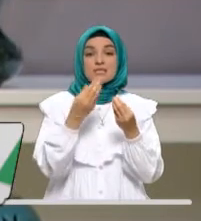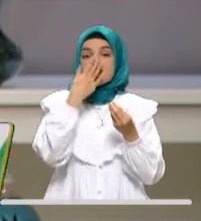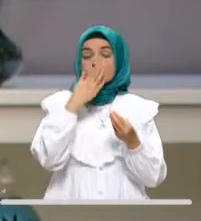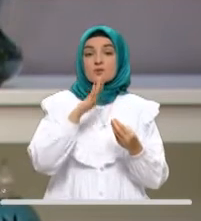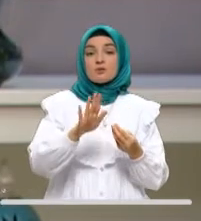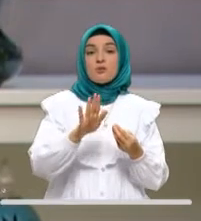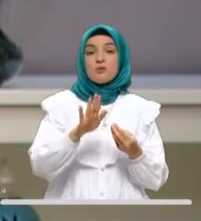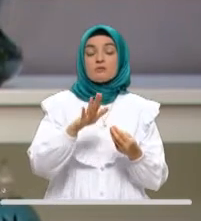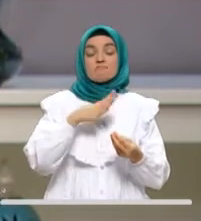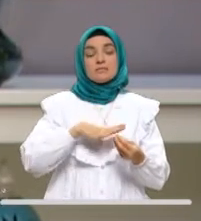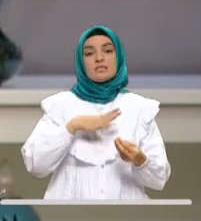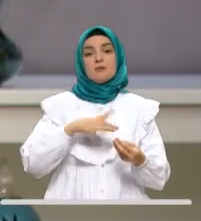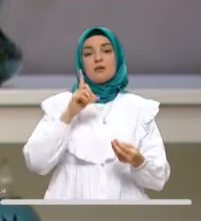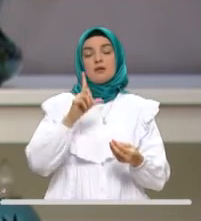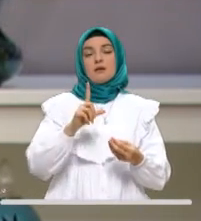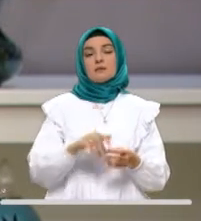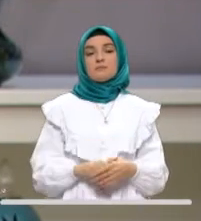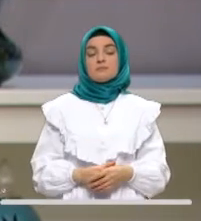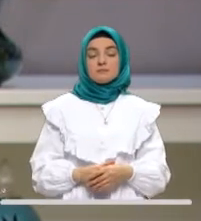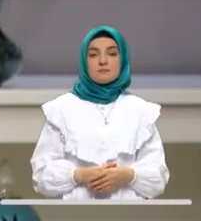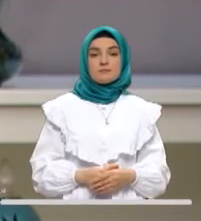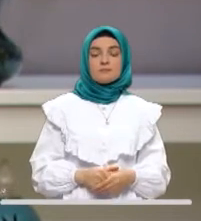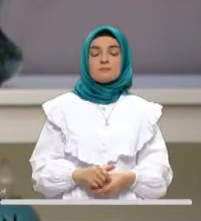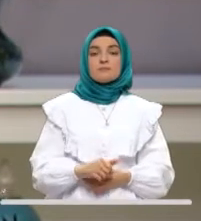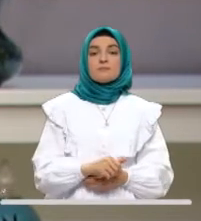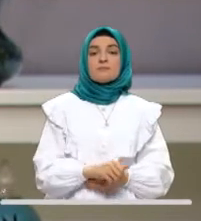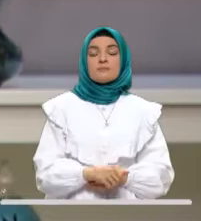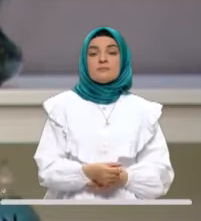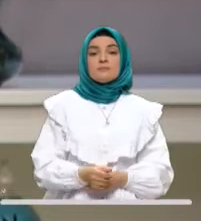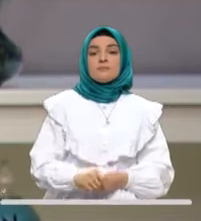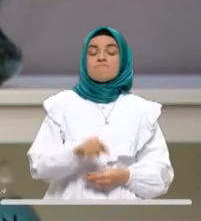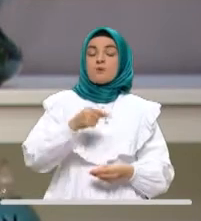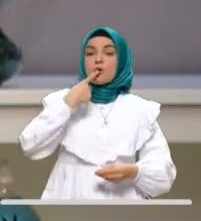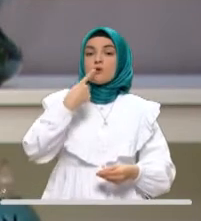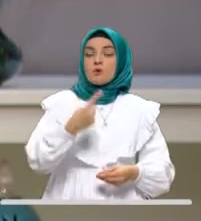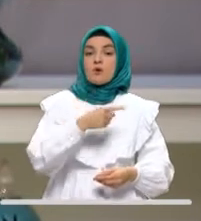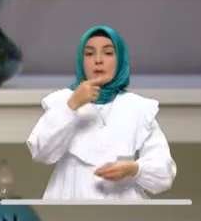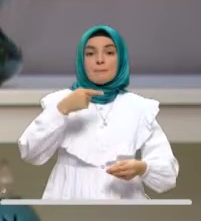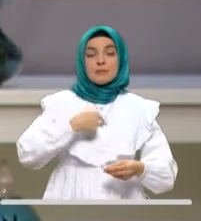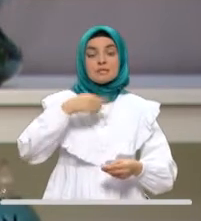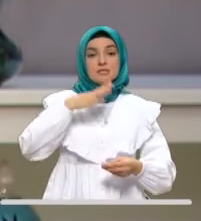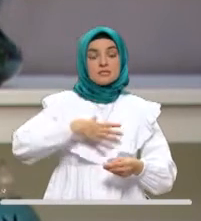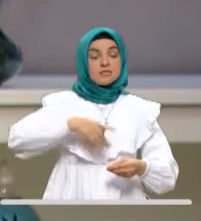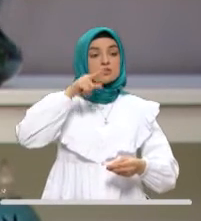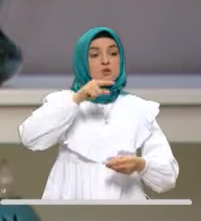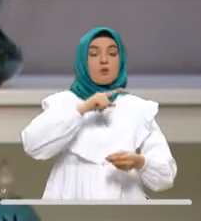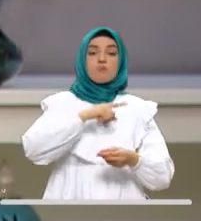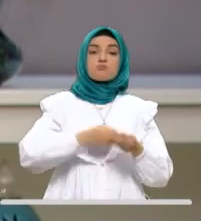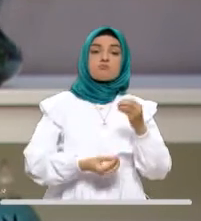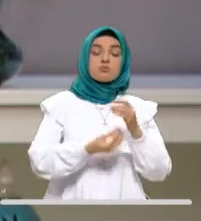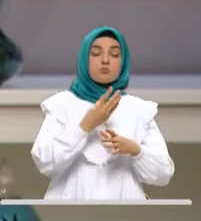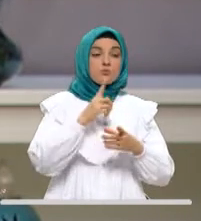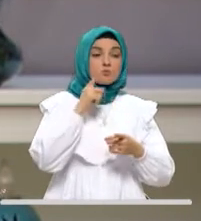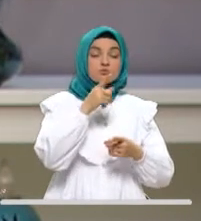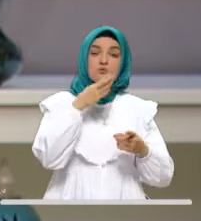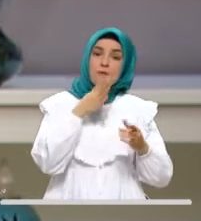bir de talep etmek de lazım. Talep etmek lazım. Mesela evet, biraz önce söylediniz, biz talep ettikçe, biz o ürüne yöneldikçe üreticiler de